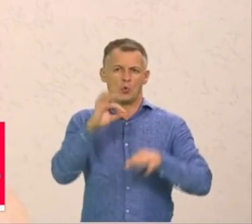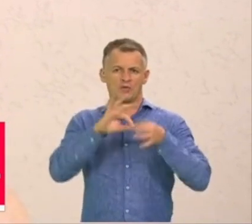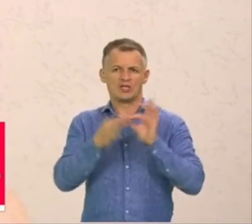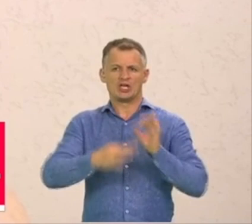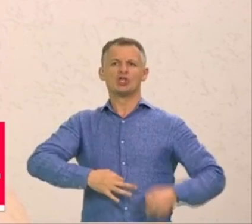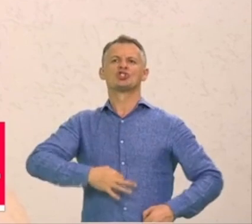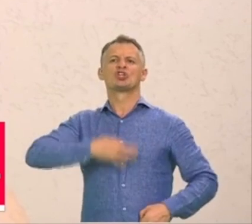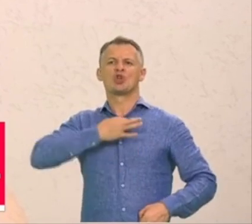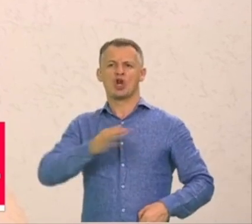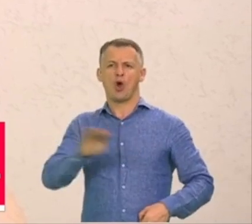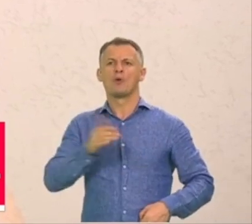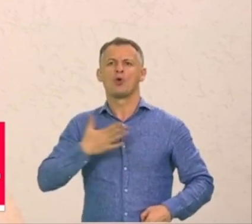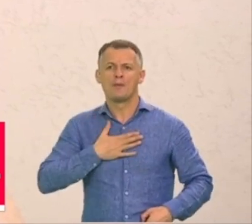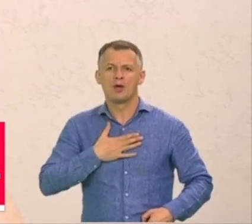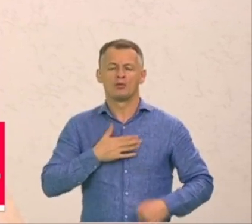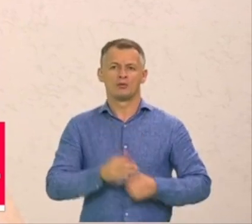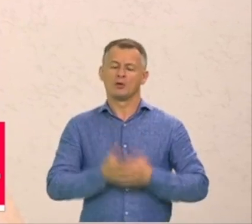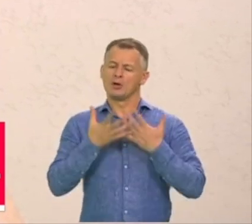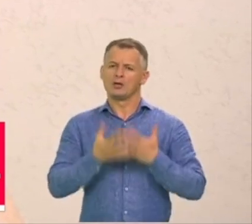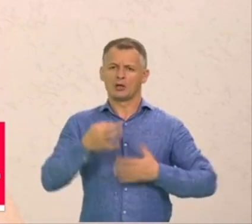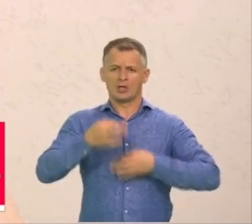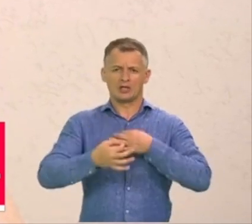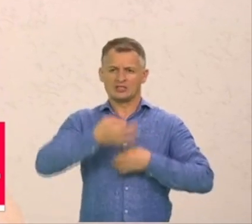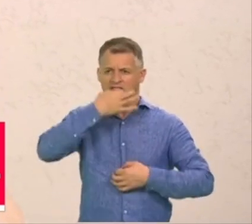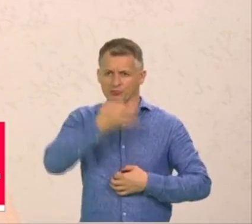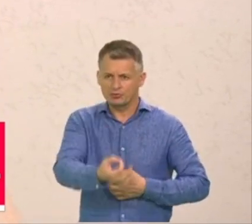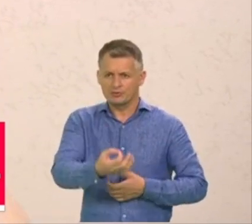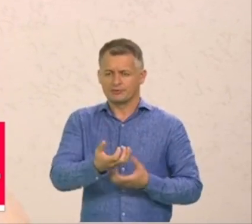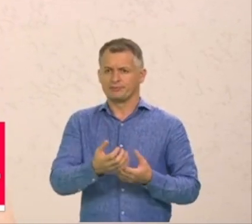jignitoare, greu de reprodus.